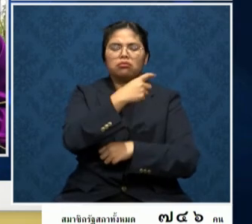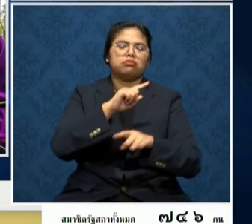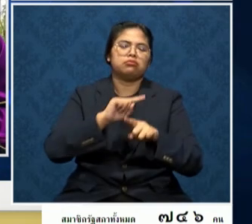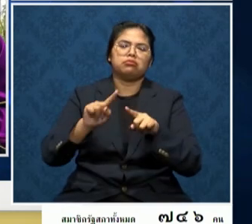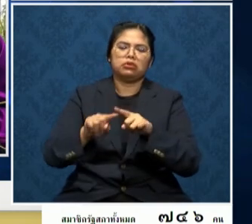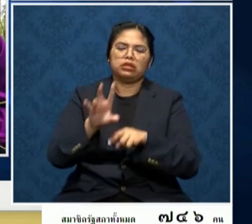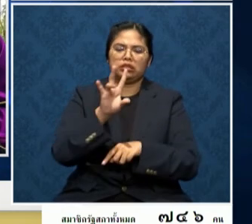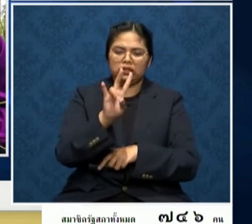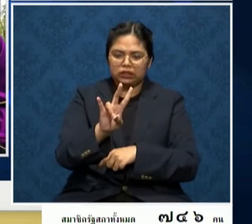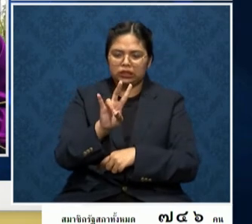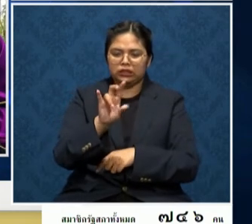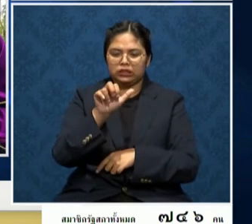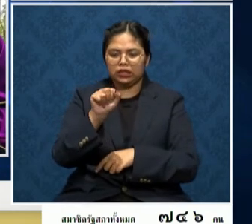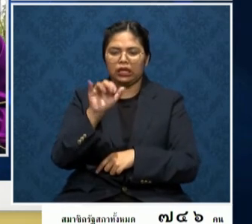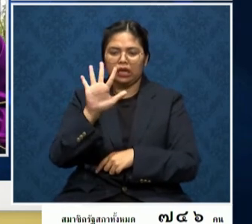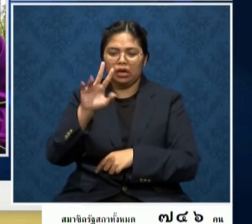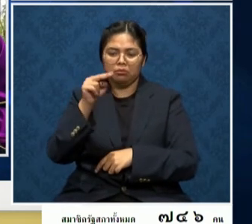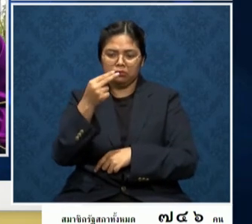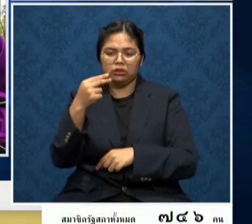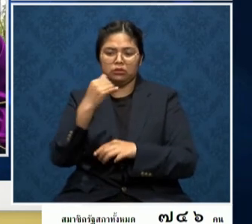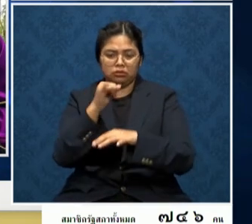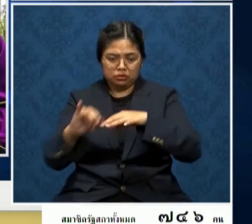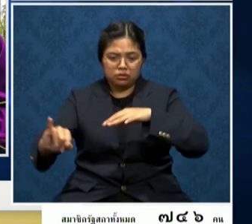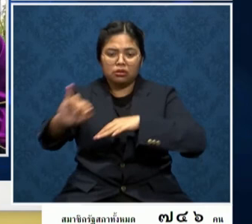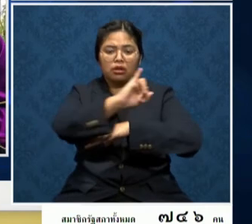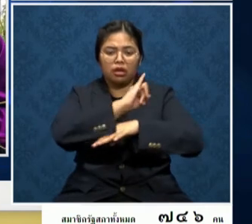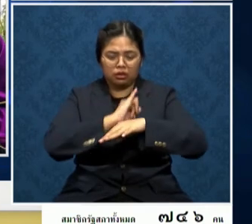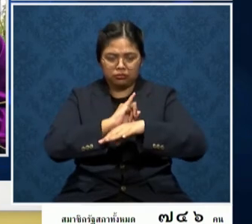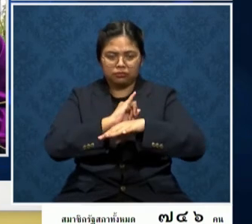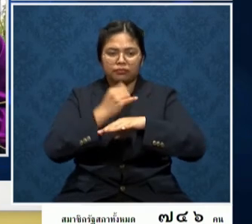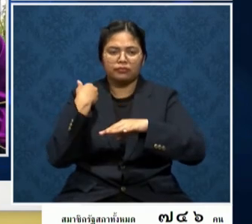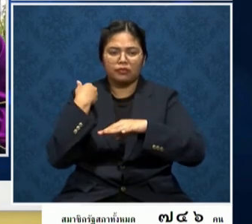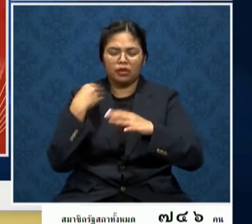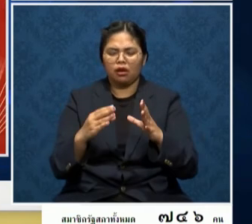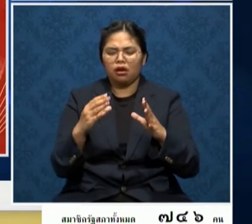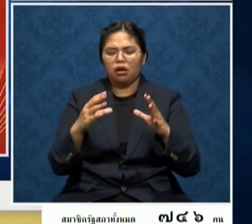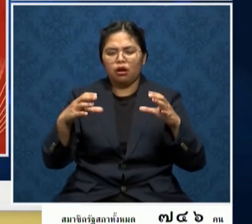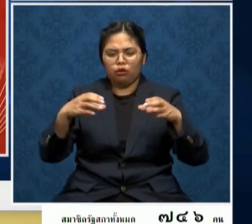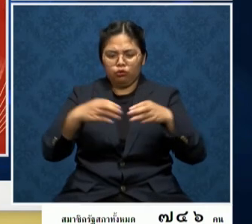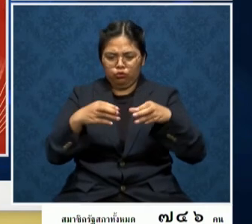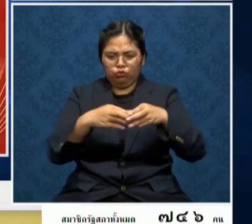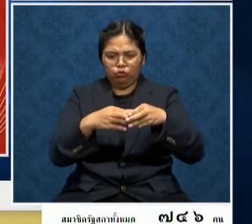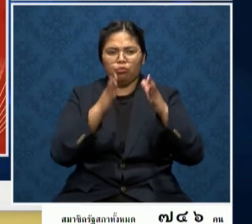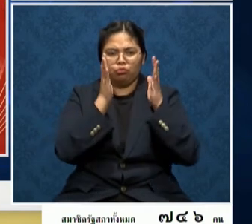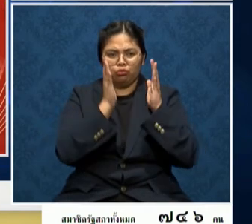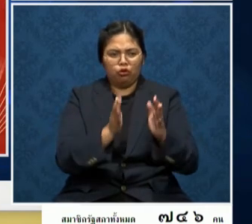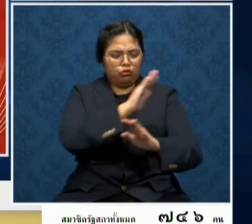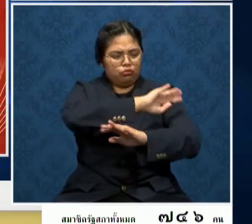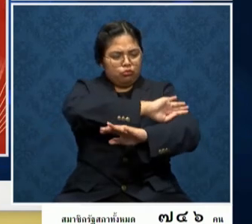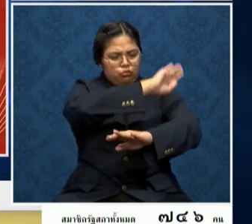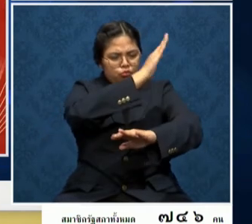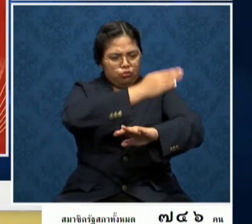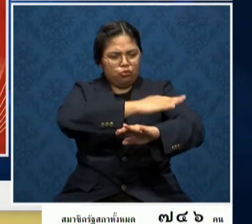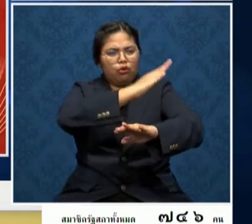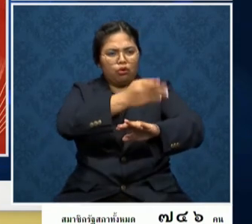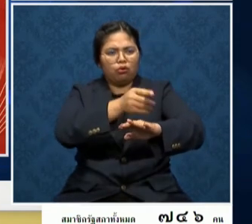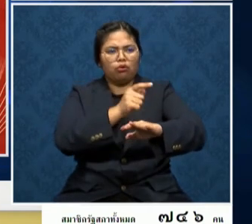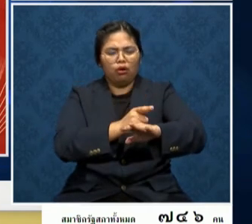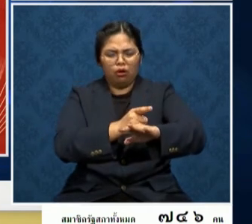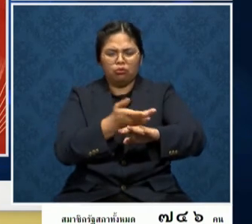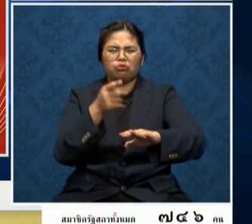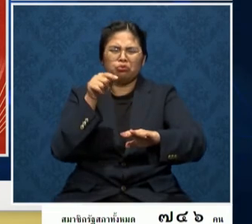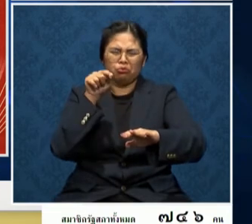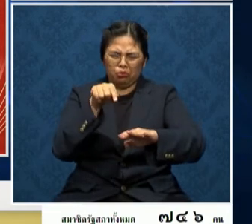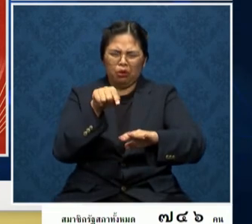750,000ไร่ซึ่งกลุ่มชาติพันธุ์เป็นกลุ่มคนที่ได้รับผลกระทบมากที่สุดในช่วงเวลานั้นต่อเนื่อง